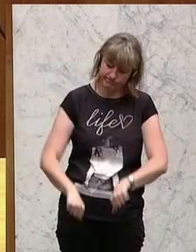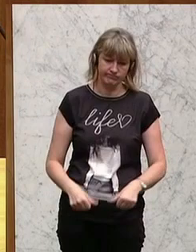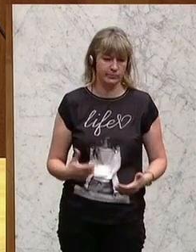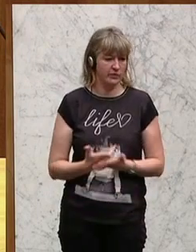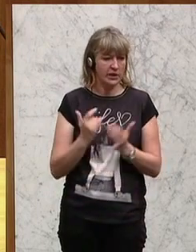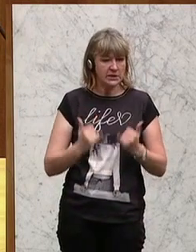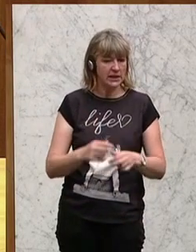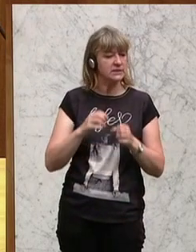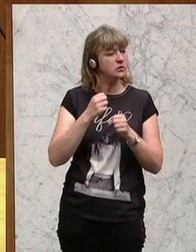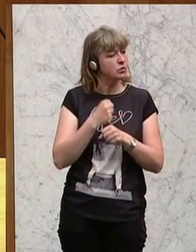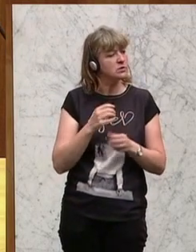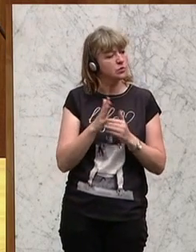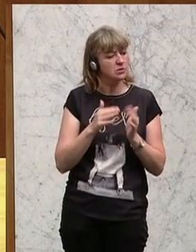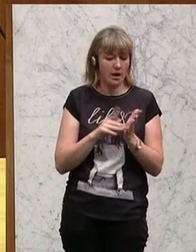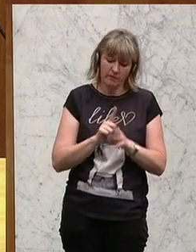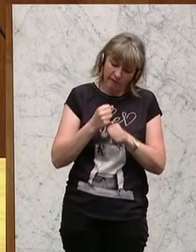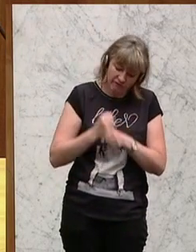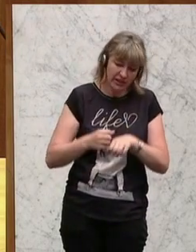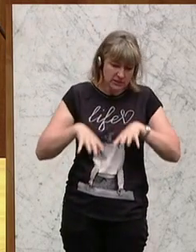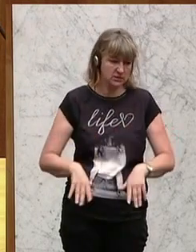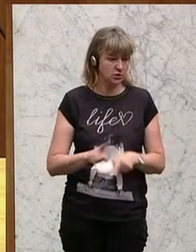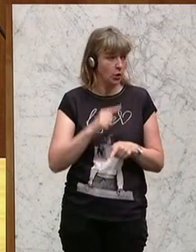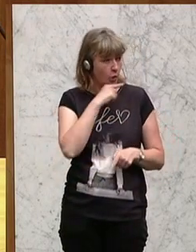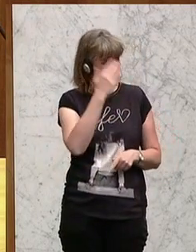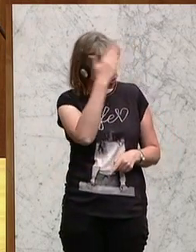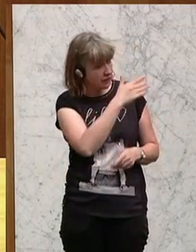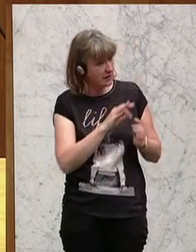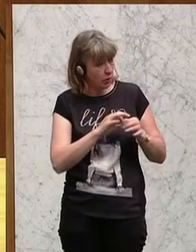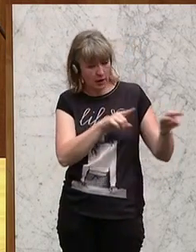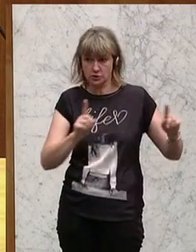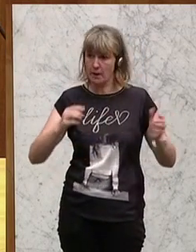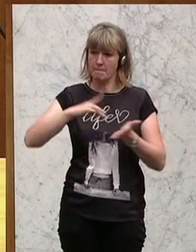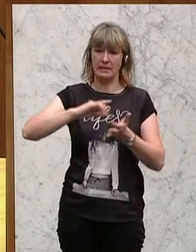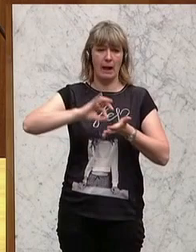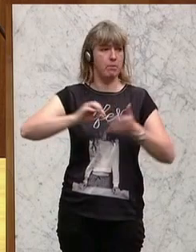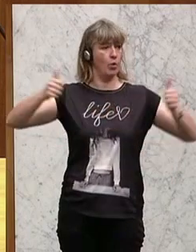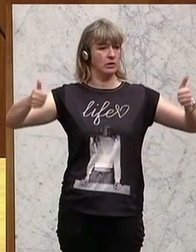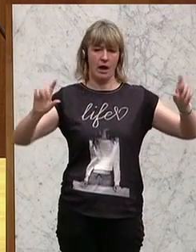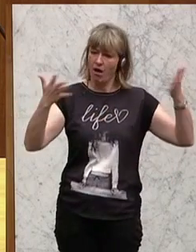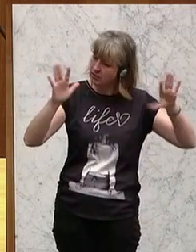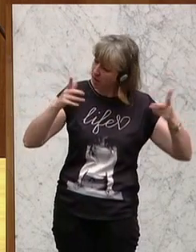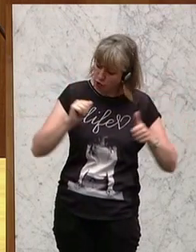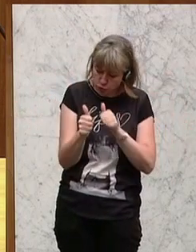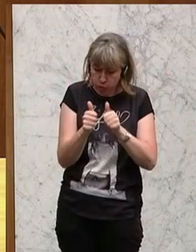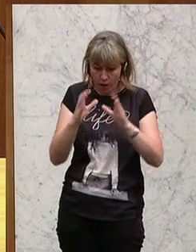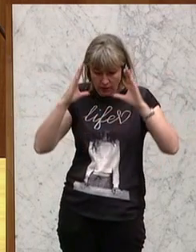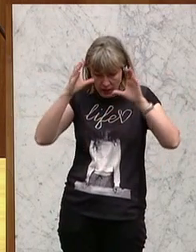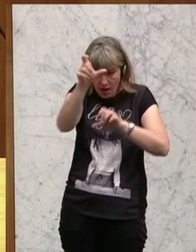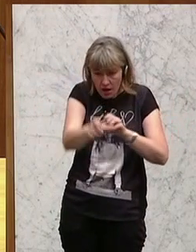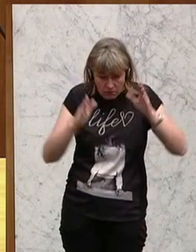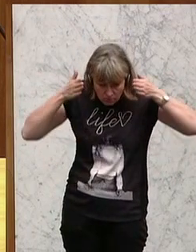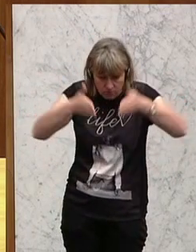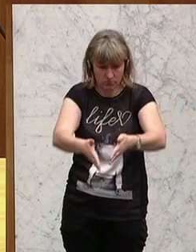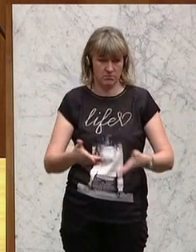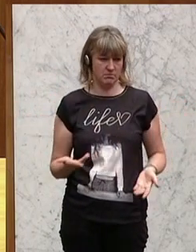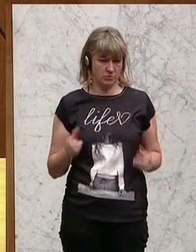weiter einzementiert. Nicht die rot-schwarzen Organisationen sollten im Mittelpunkt stehen, sondern der Sportler. Mit diesem Gesetz ändert sich mal